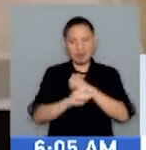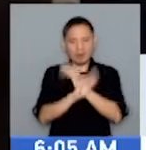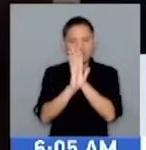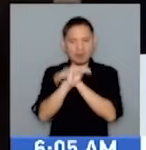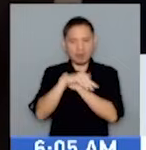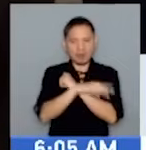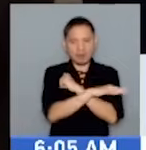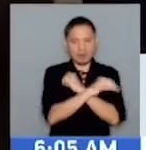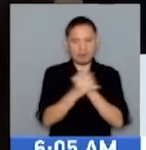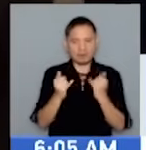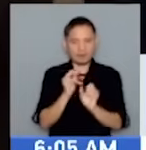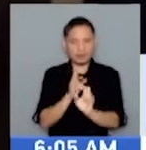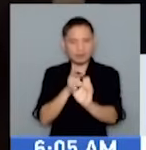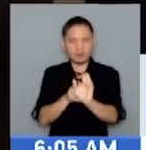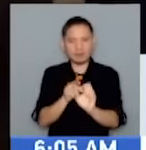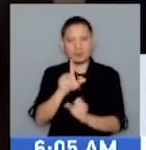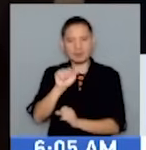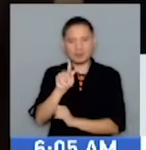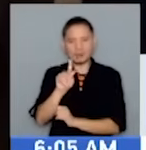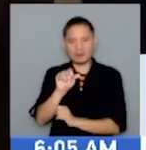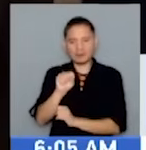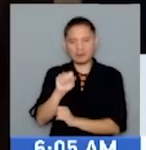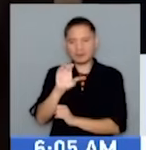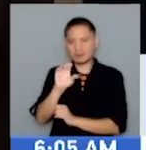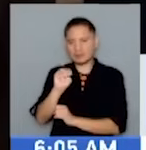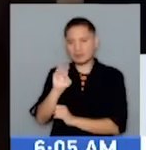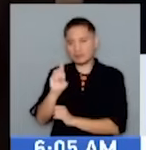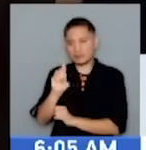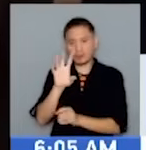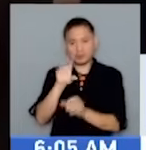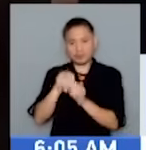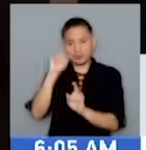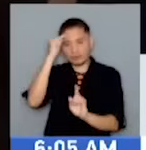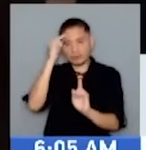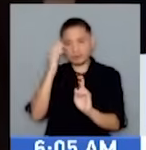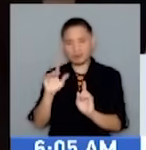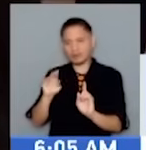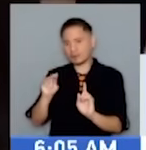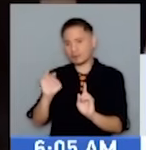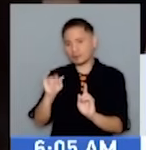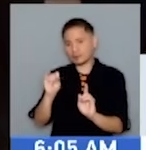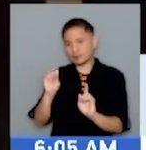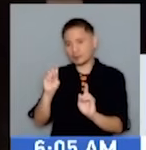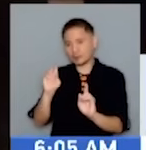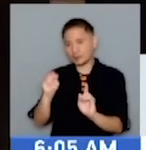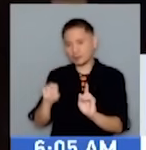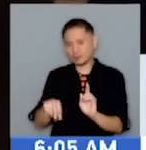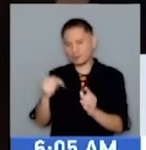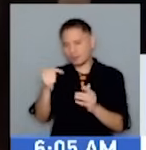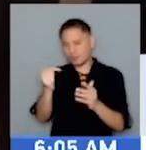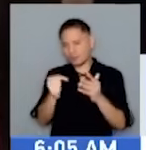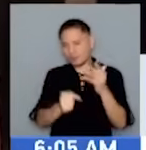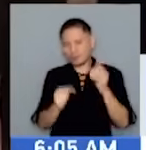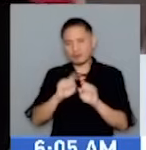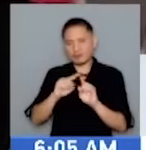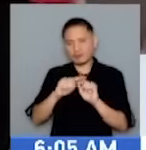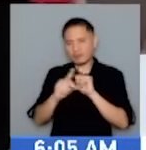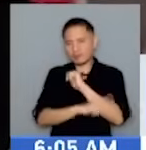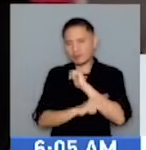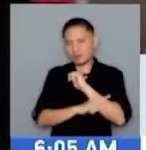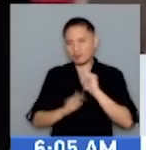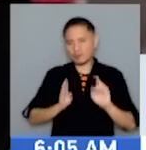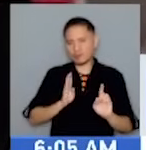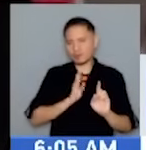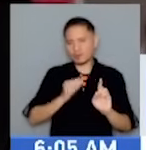CMD. Kabilang dyan si Vice Governor Nelson Dayang Hirang Jr. at limang provincial board members ng kanilang probinsya.